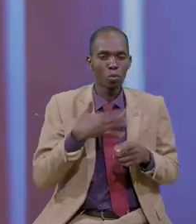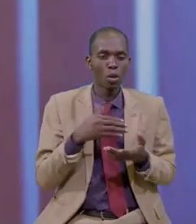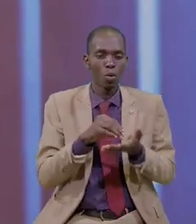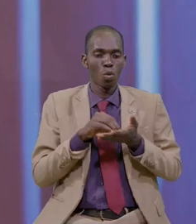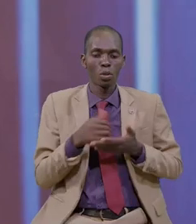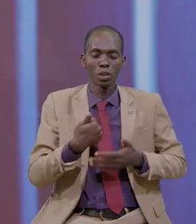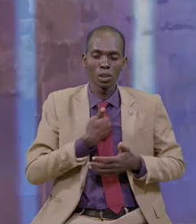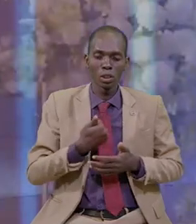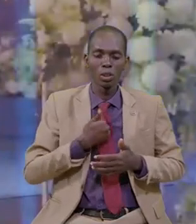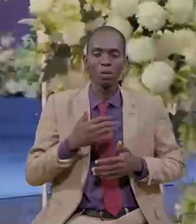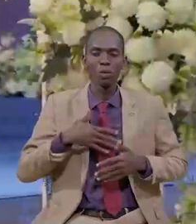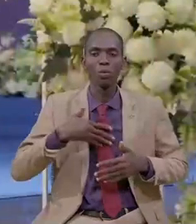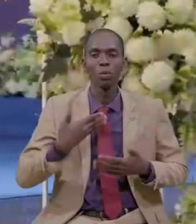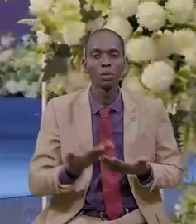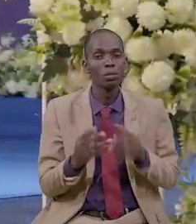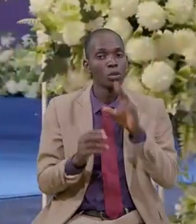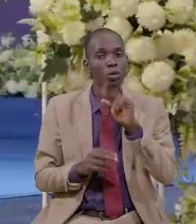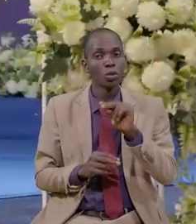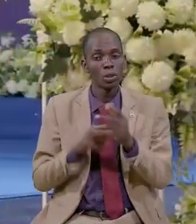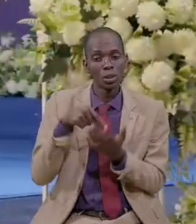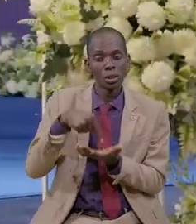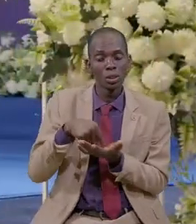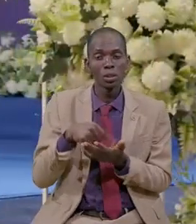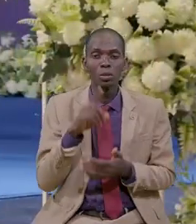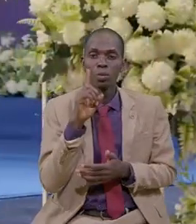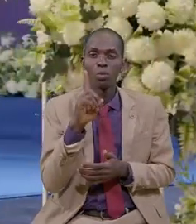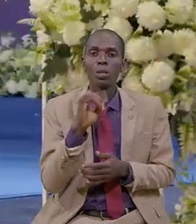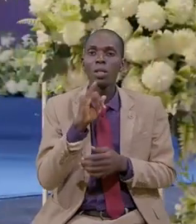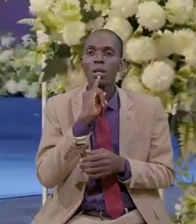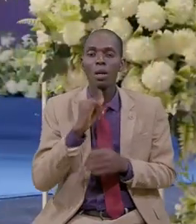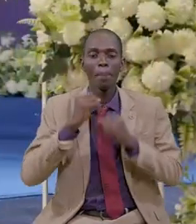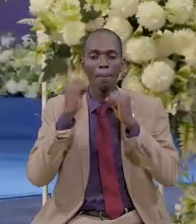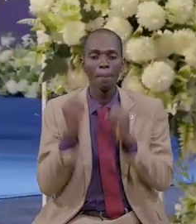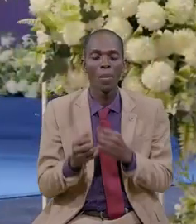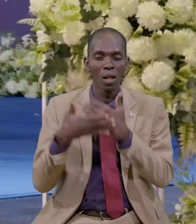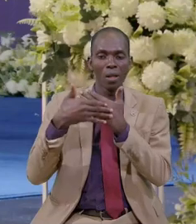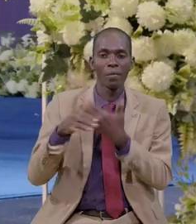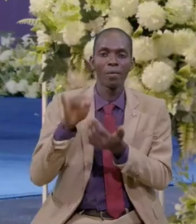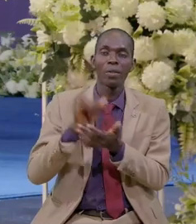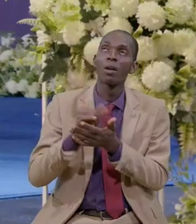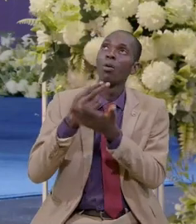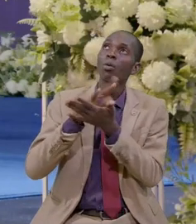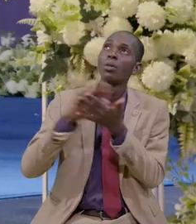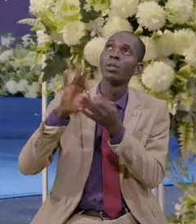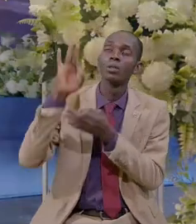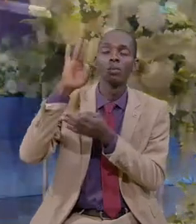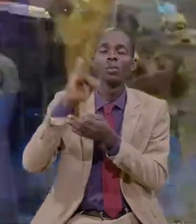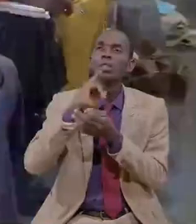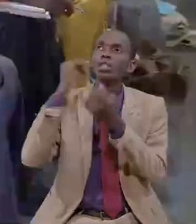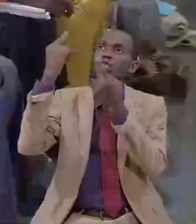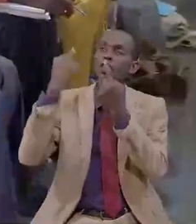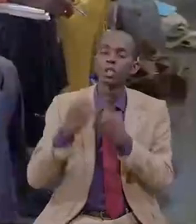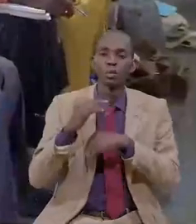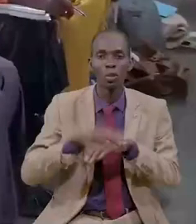Non, cette puissance-là, c'est la puissance après. Que le Saint-Esprit est venu sur vous.